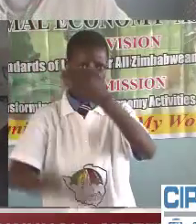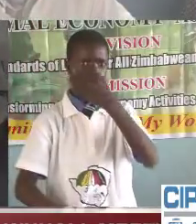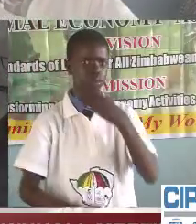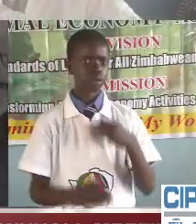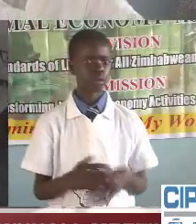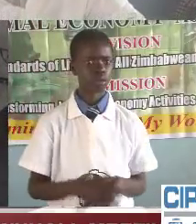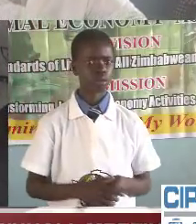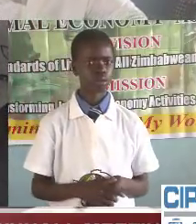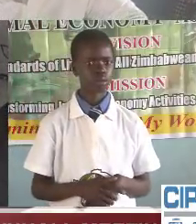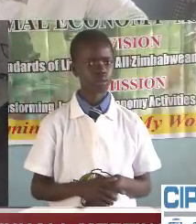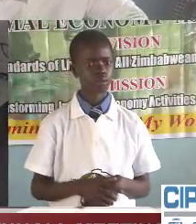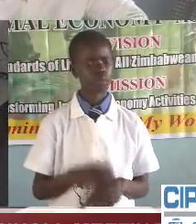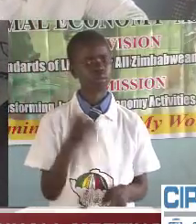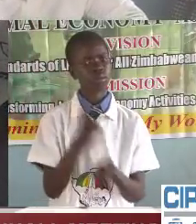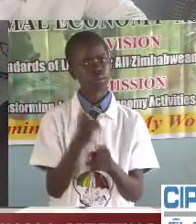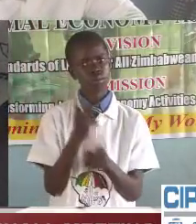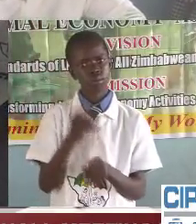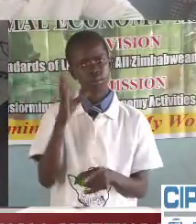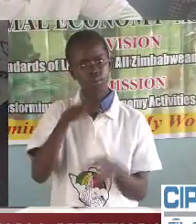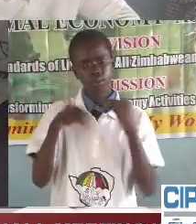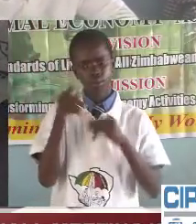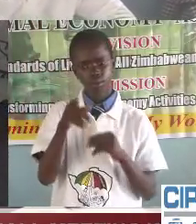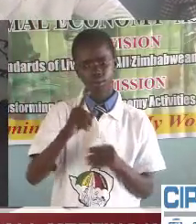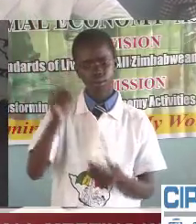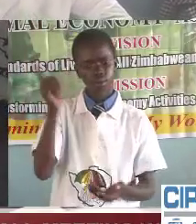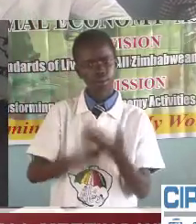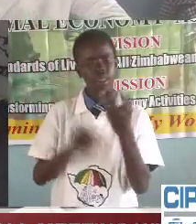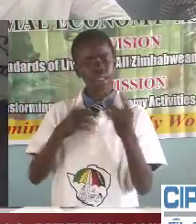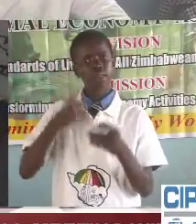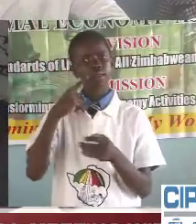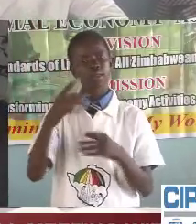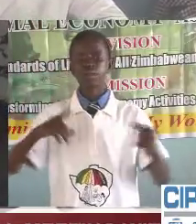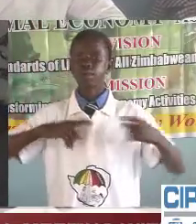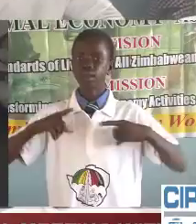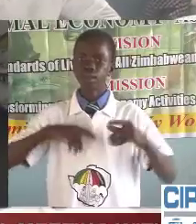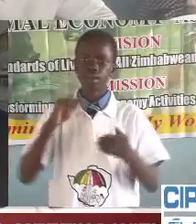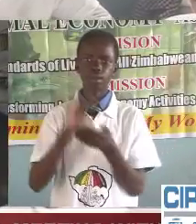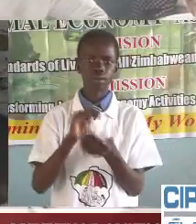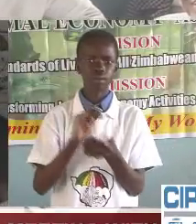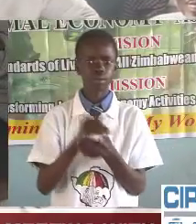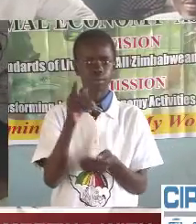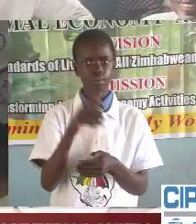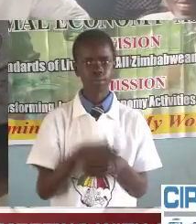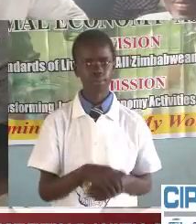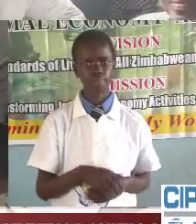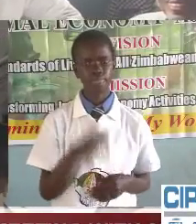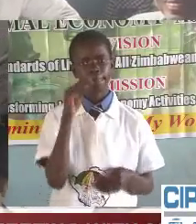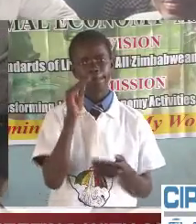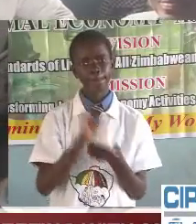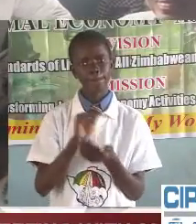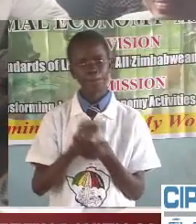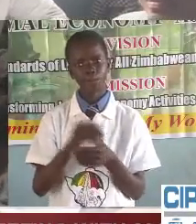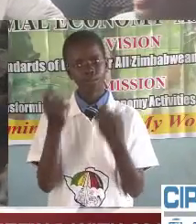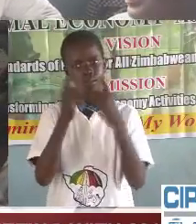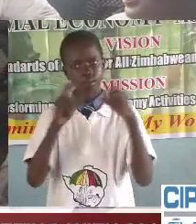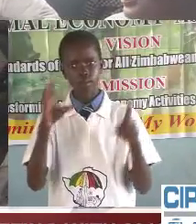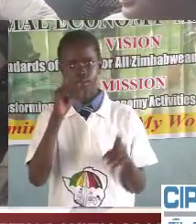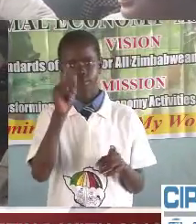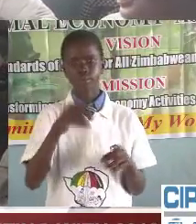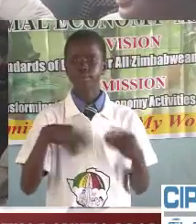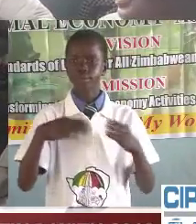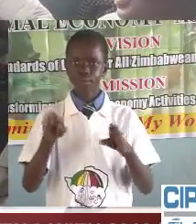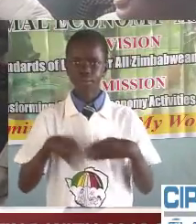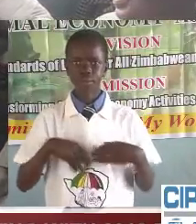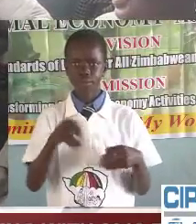wokupedzisira. Nyaya ndichitoedza kutoda kuti kondeme nyaya shoko rokuti vhenda. Ini shoko rokuti vhenda